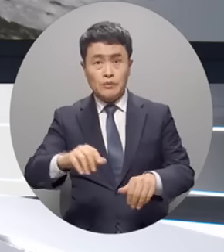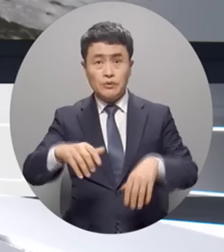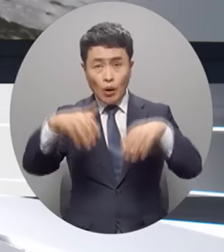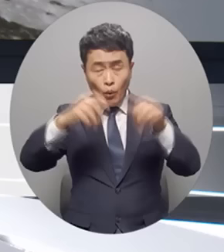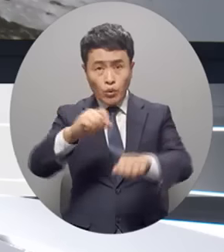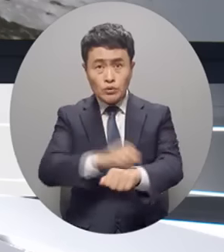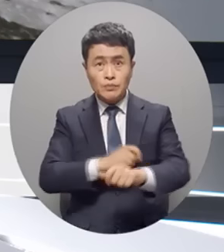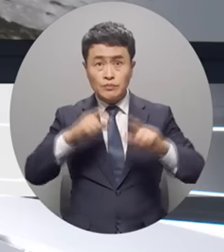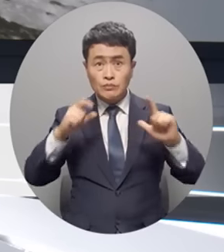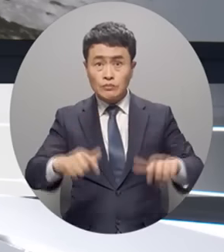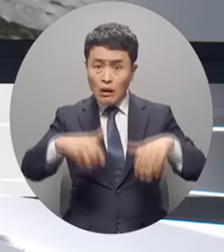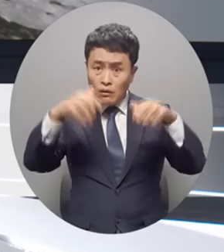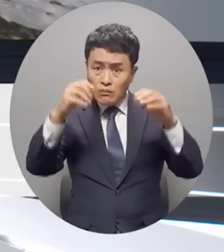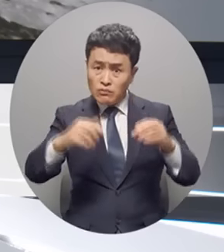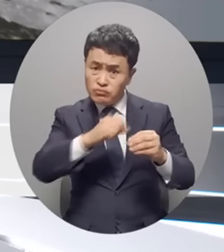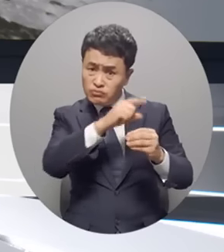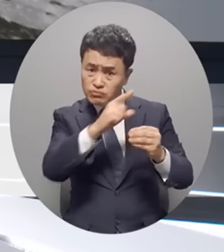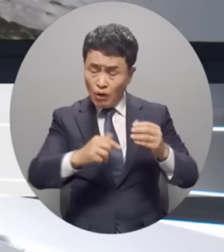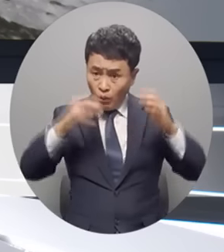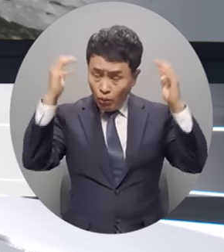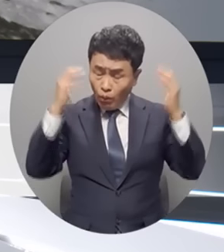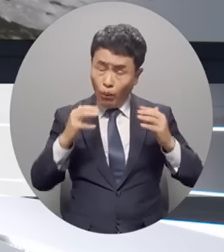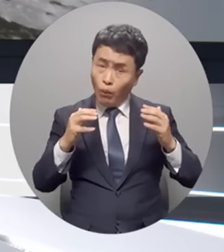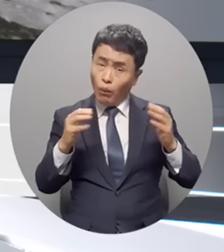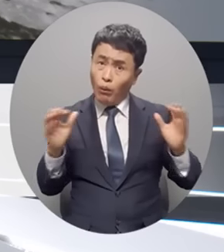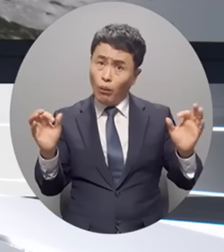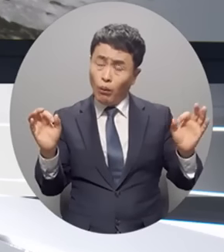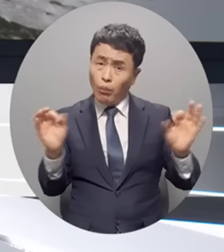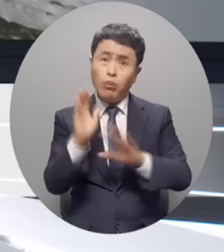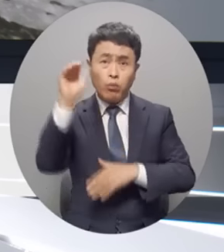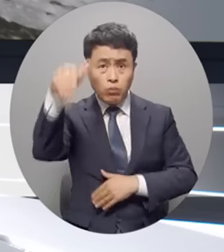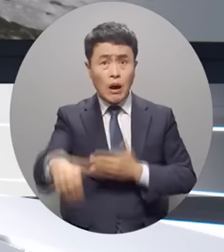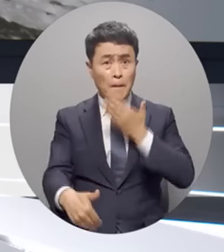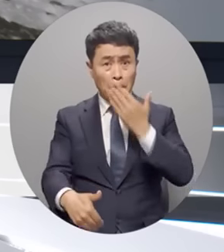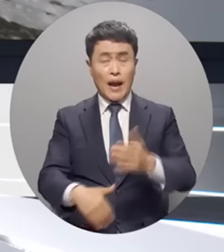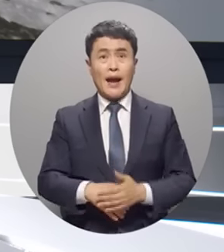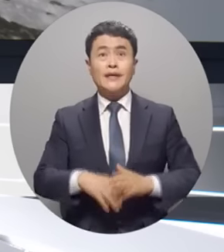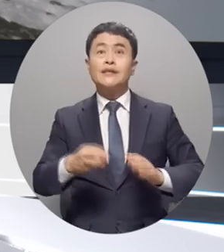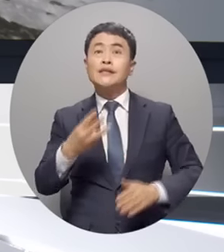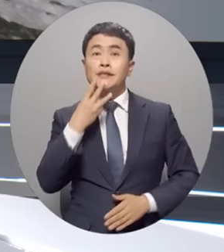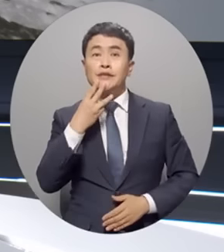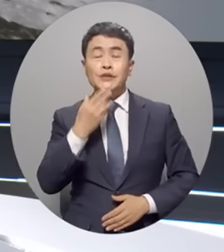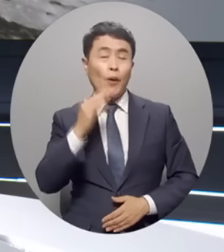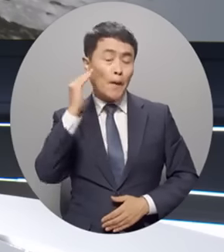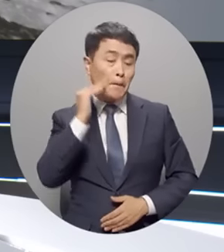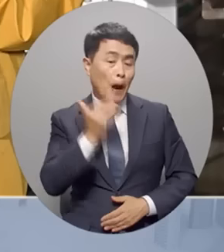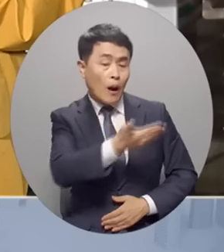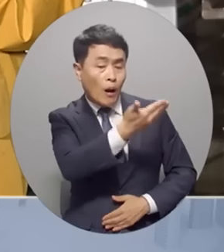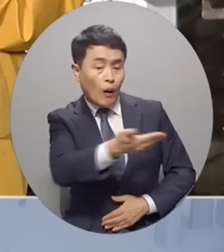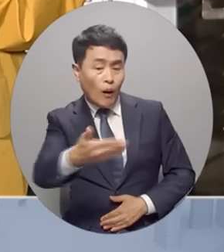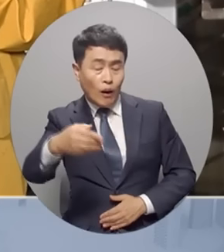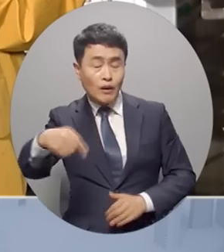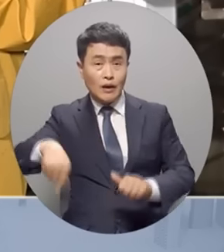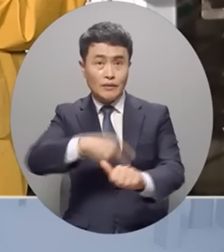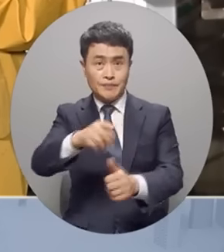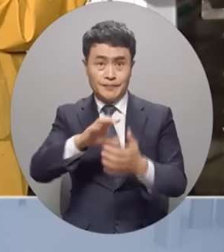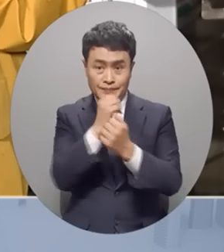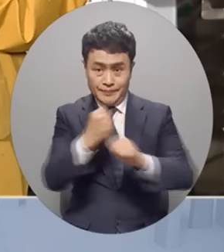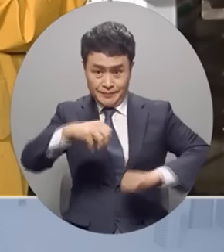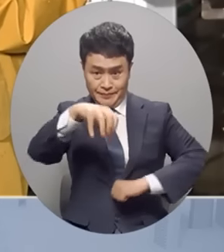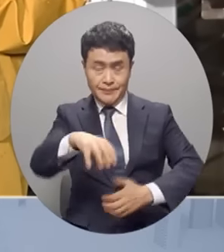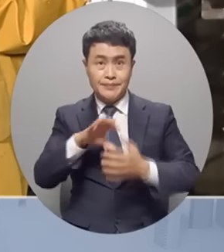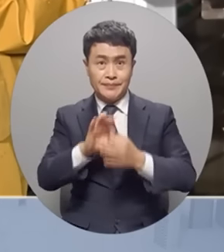이번 비로 추석까지 이어진 더위는 한풀 꺾일 것으로 보이는데요. 서울 청계광장에 저희 기자가 나가 있습니다. 자,